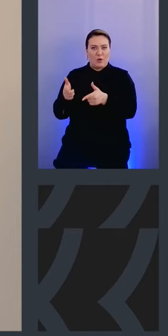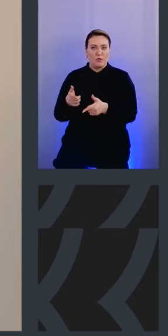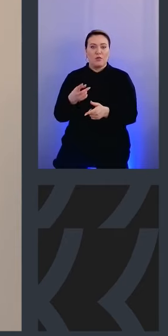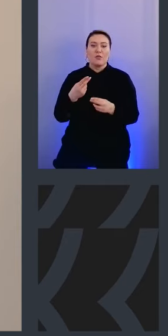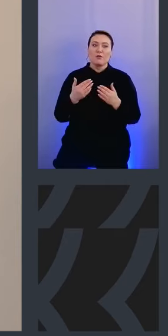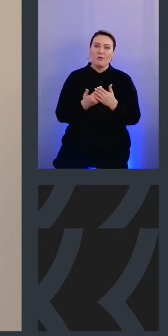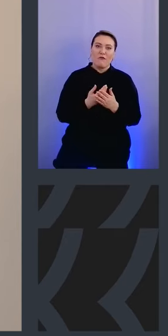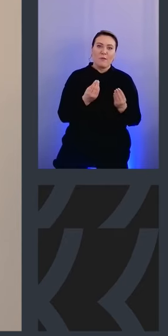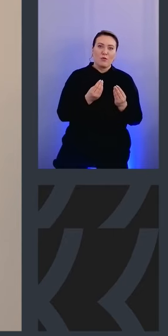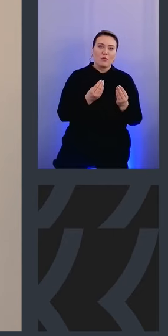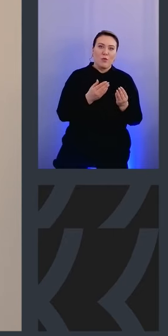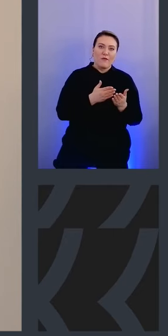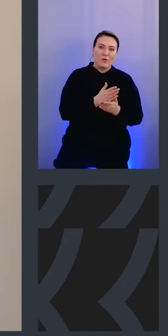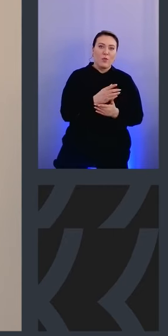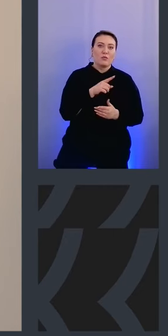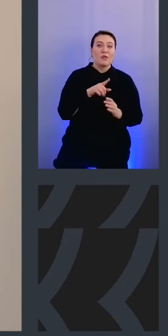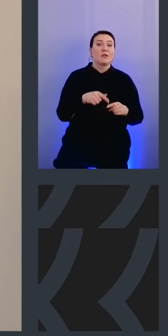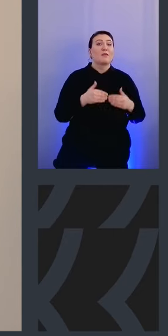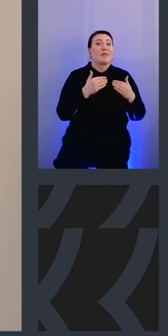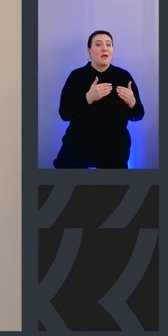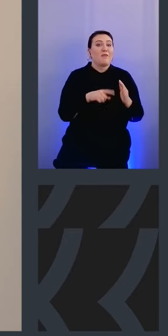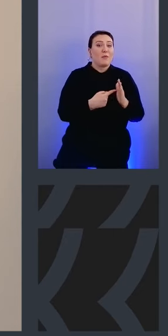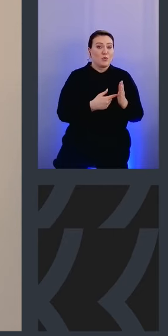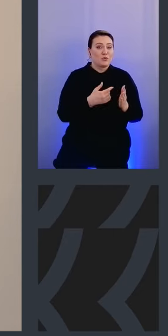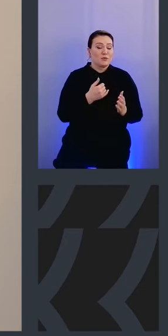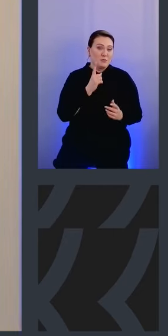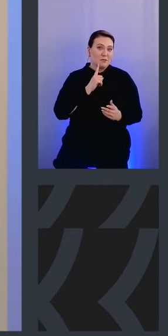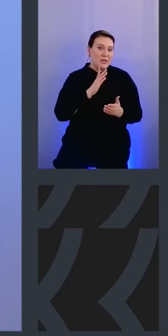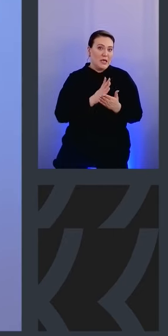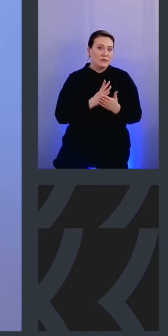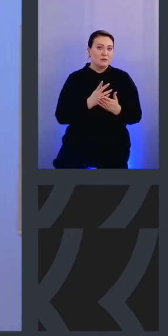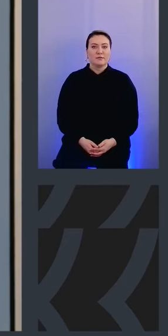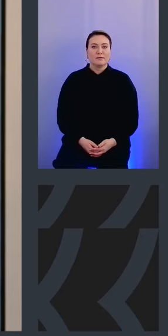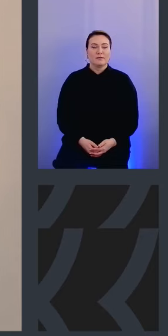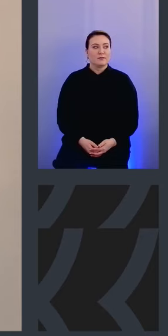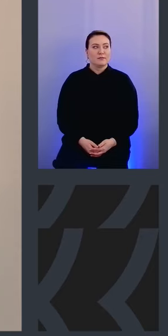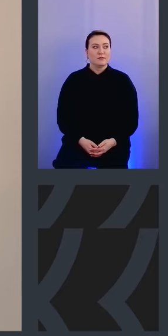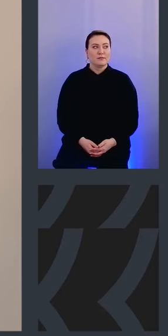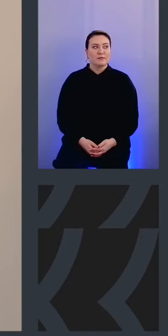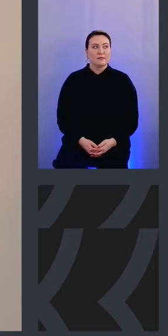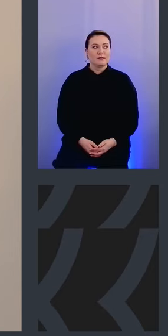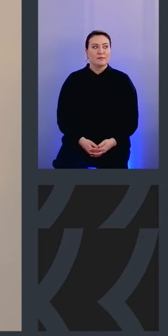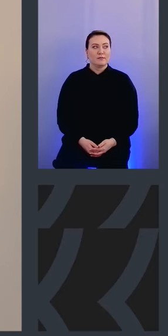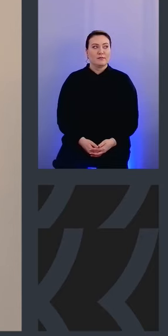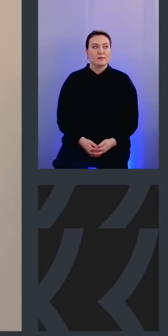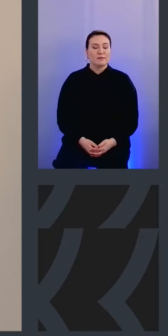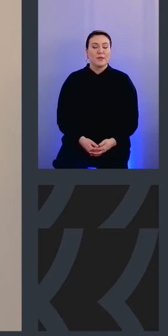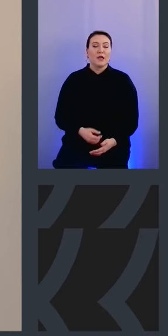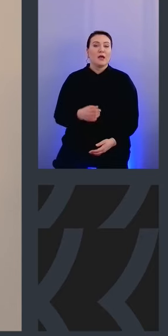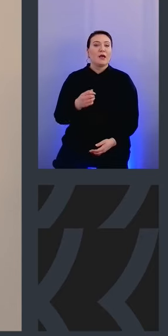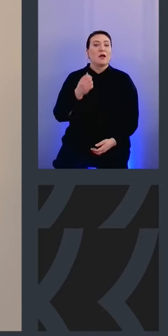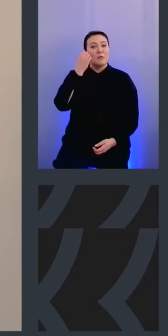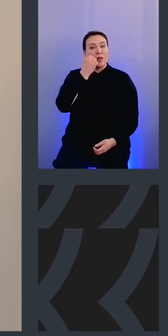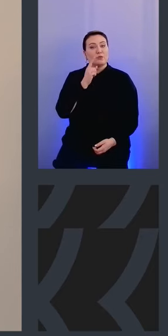продуктовый флоу, вот на данном этапе вопросы есть, они поступают. Понятно, спасибо большое. Татьяна, благодарю за доклад. Такой вопрос,